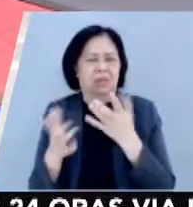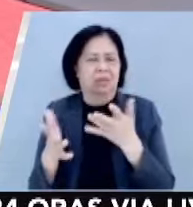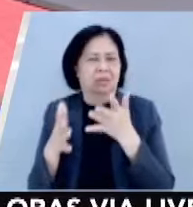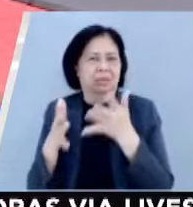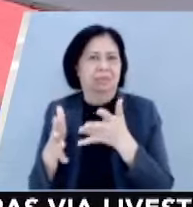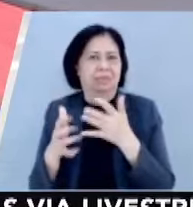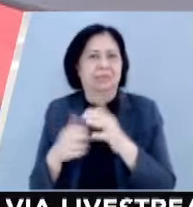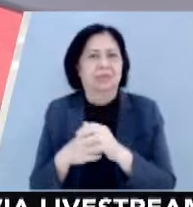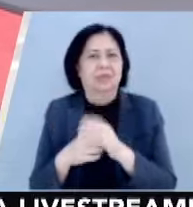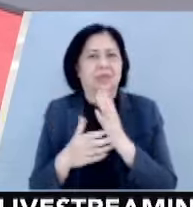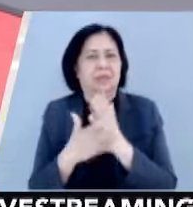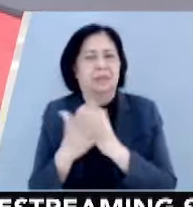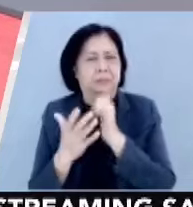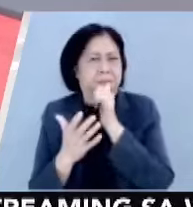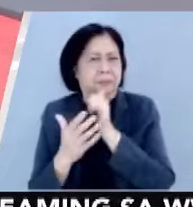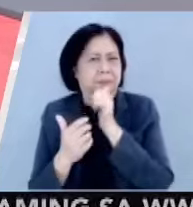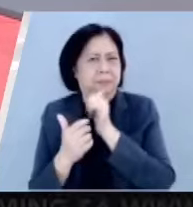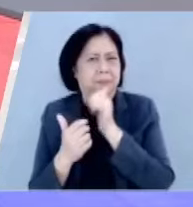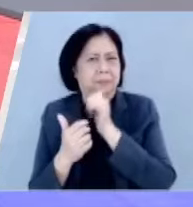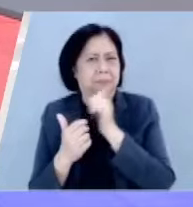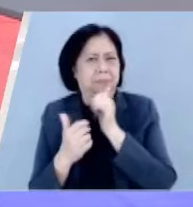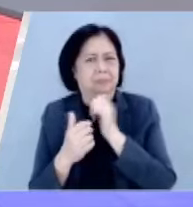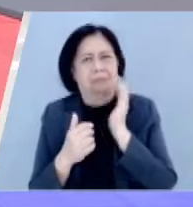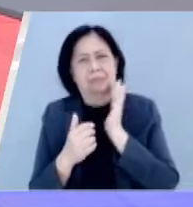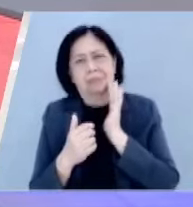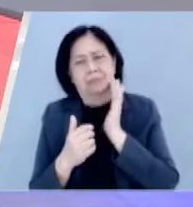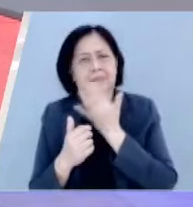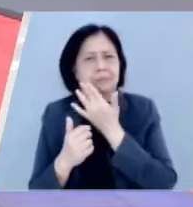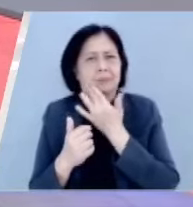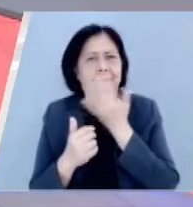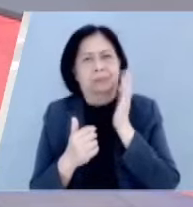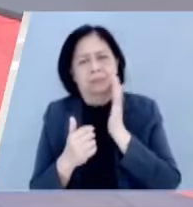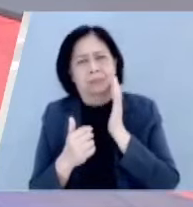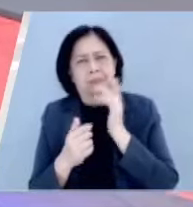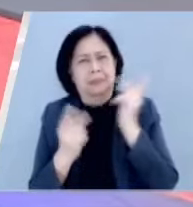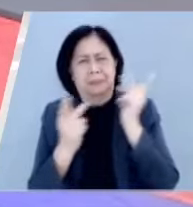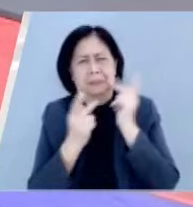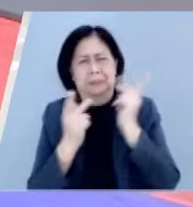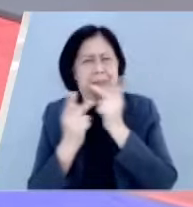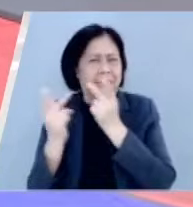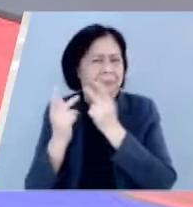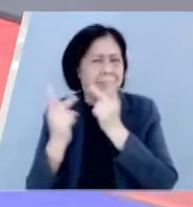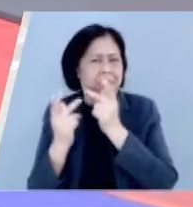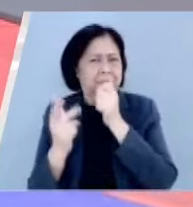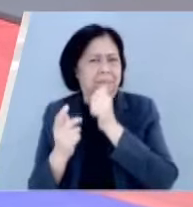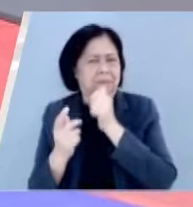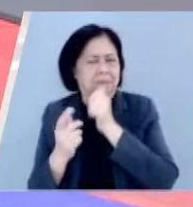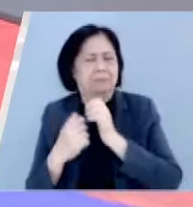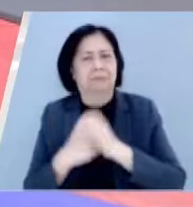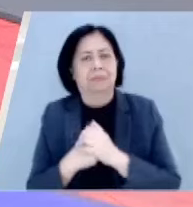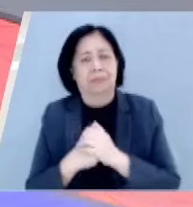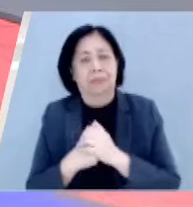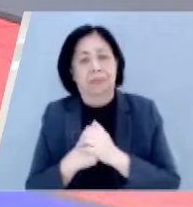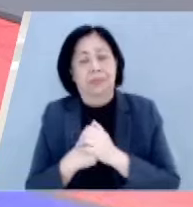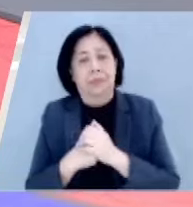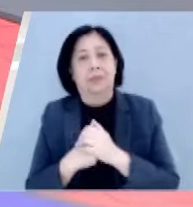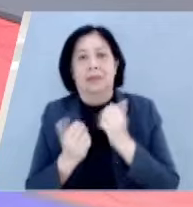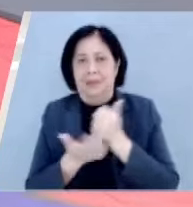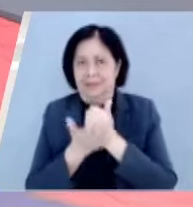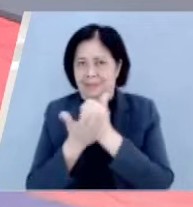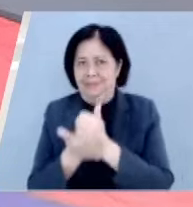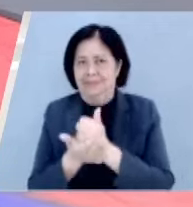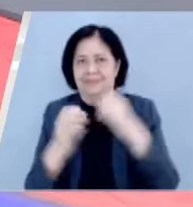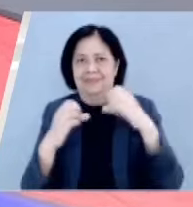iba nagtitiis na lang sa mga pamahid para maibsan ang sakit ng kanilang ngipin. Tinugunan niya ng GMA